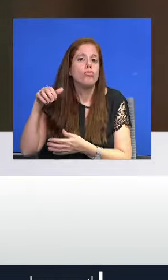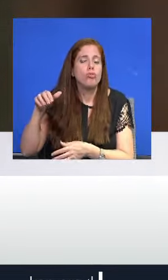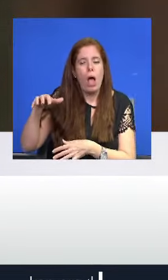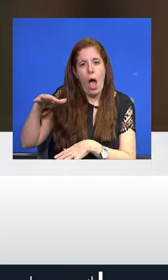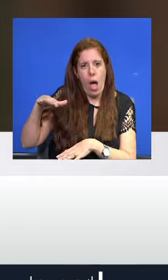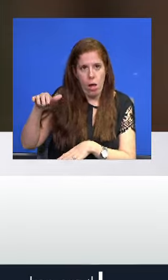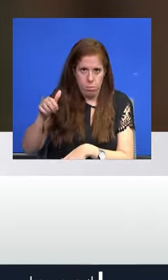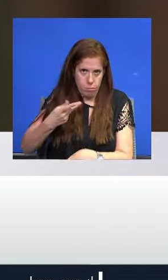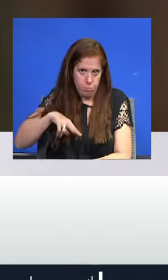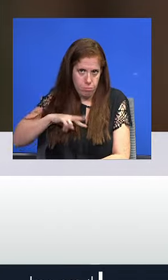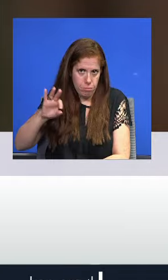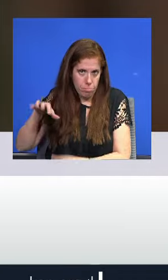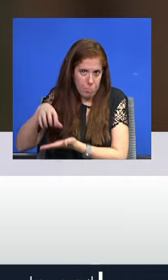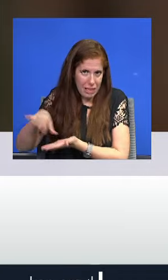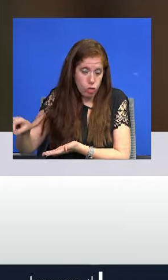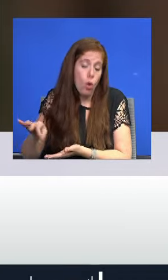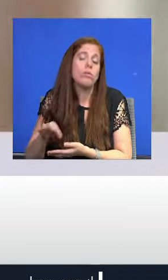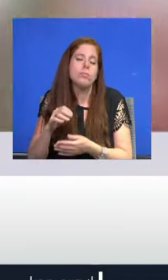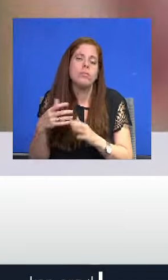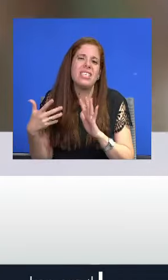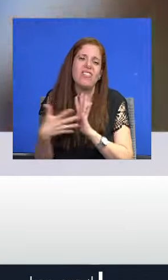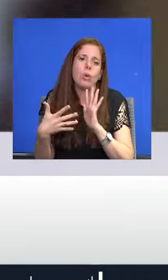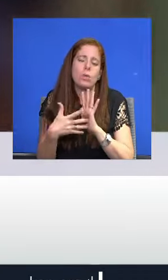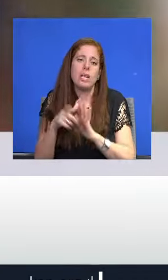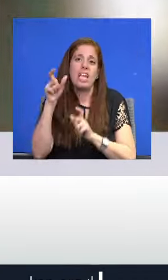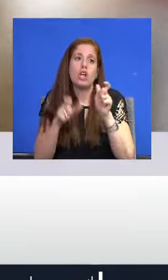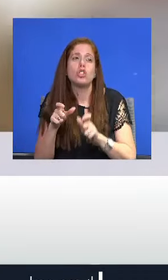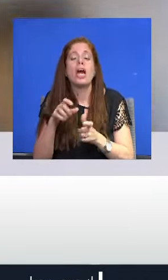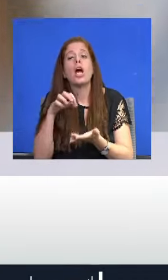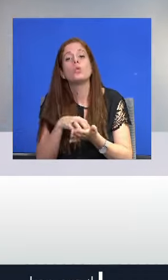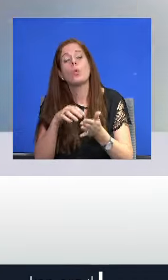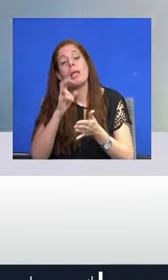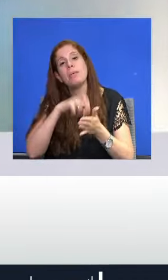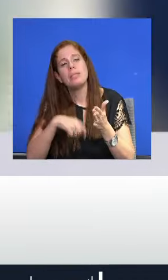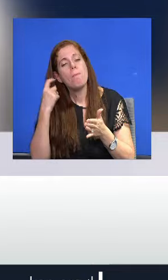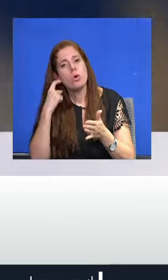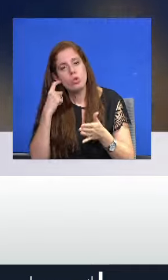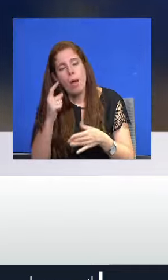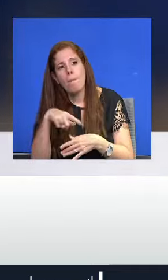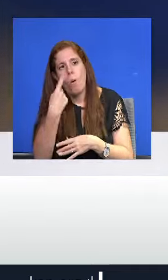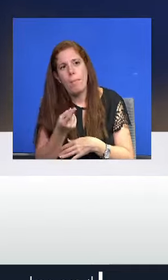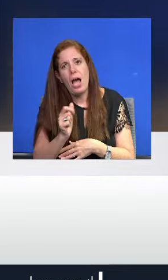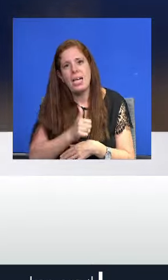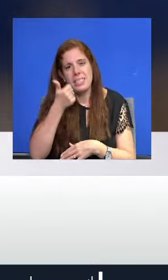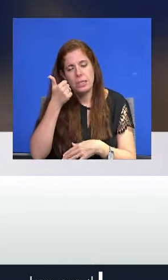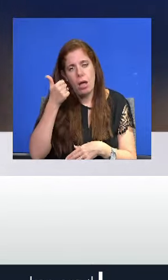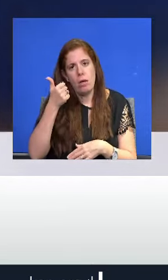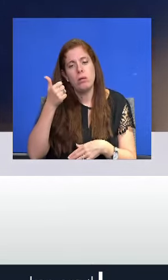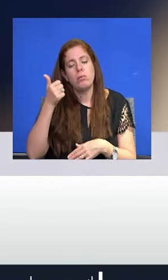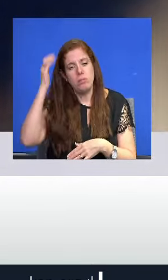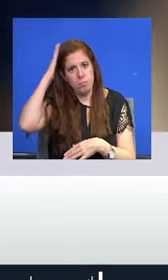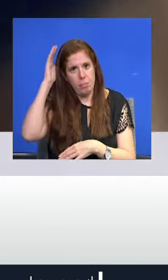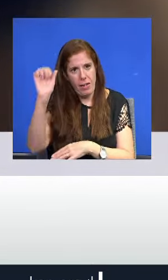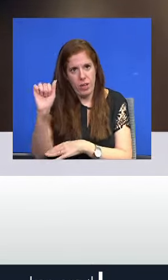השר. העניין הזה צפוי להיבחן על ידי אנשי רשות המיסים. בואו נשמע את הדברים שאומר השר לביטחון לאומי הבוקר